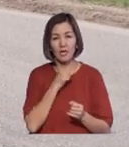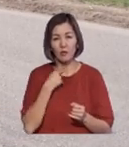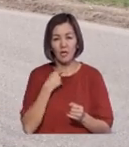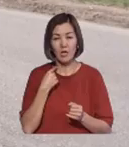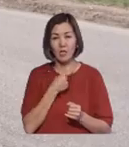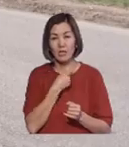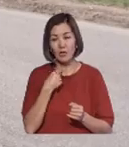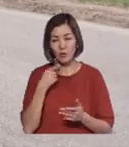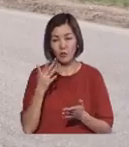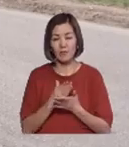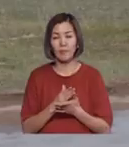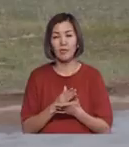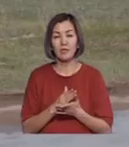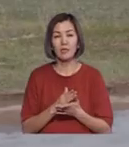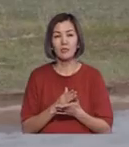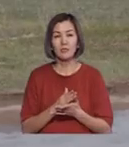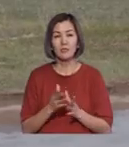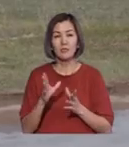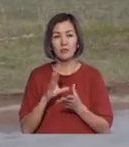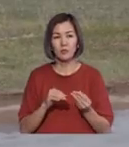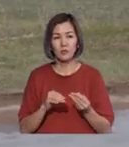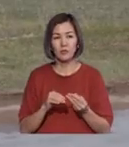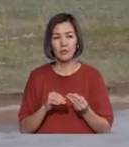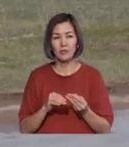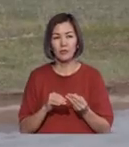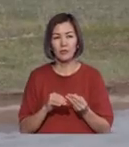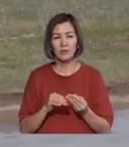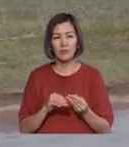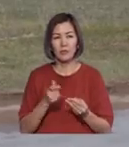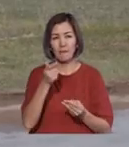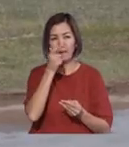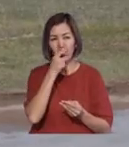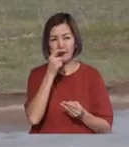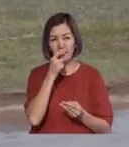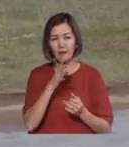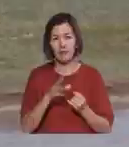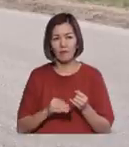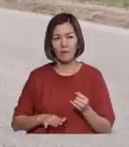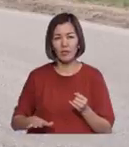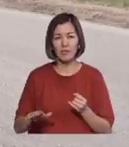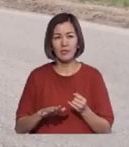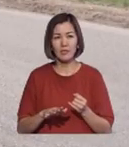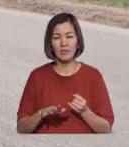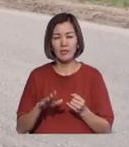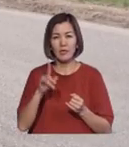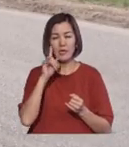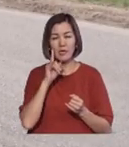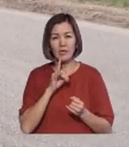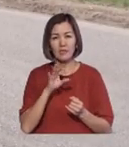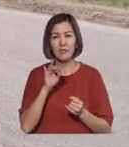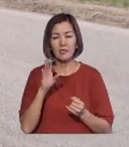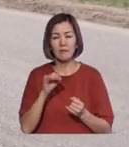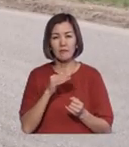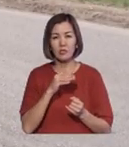қаласының айналма жолы бар. Сонымен қатар Панфилов аудандарында мына Қаш сервис жауапкершіліктері